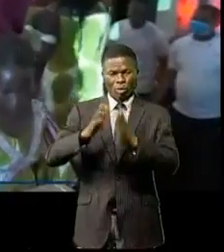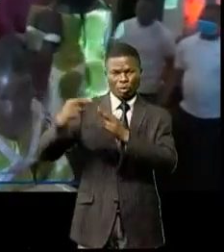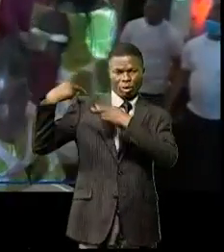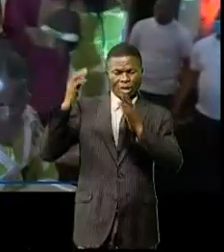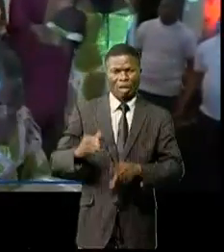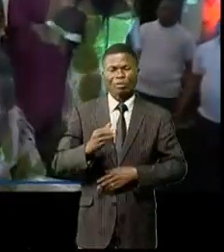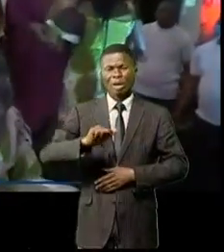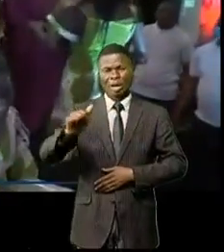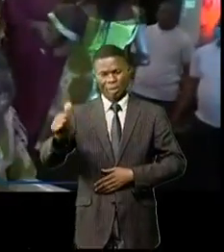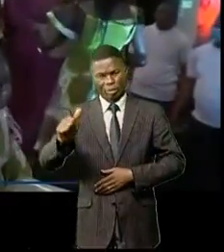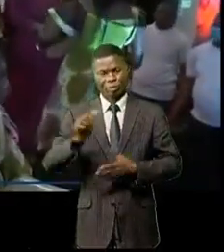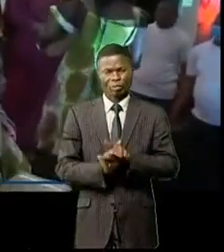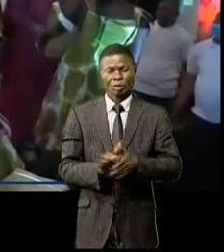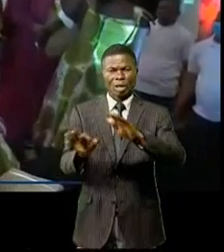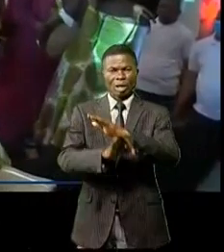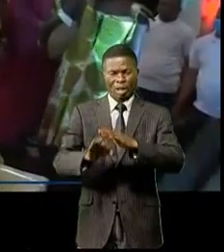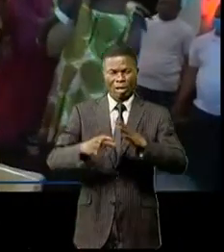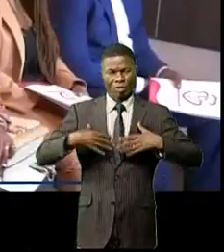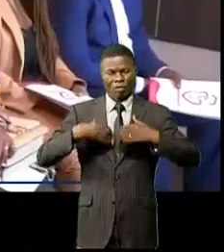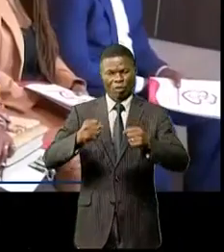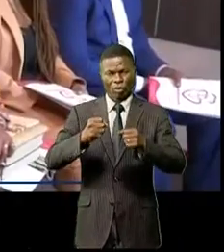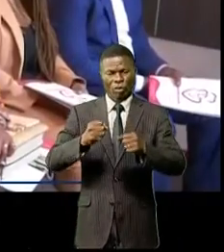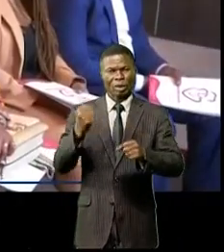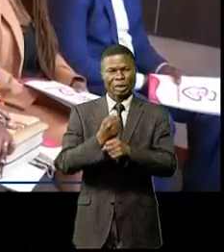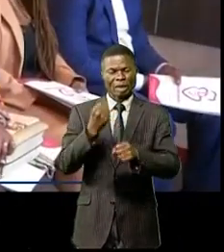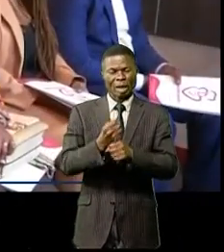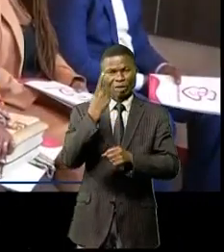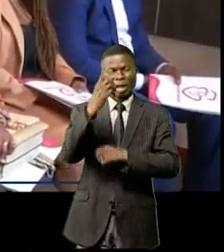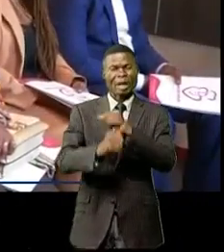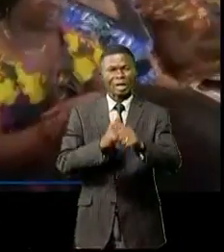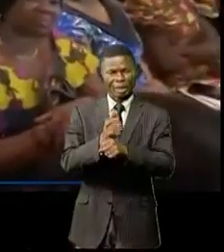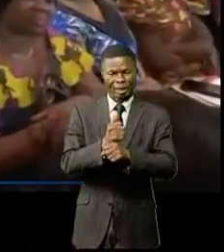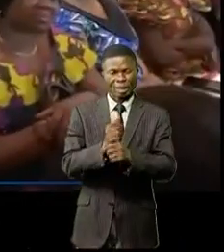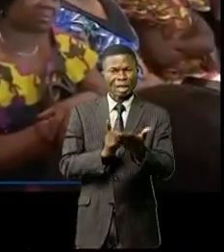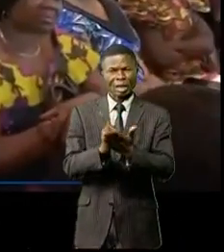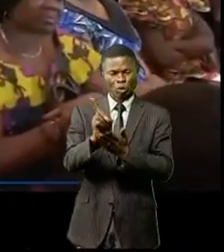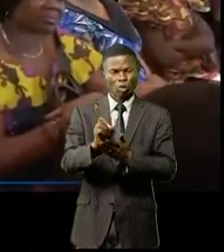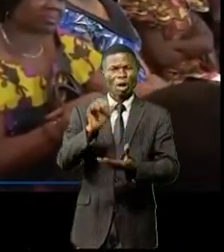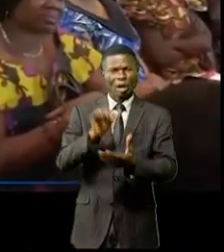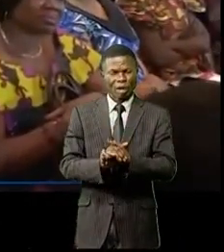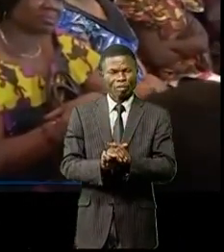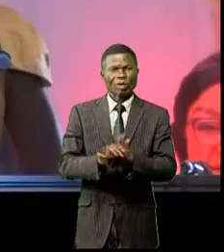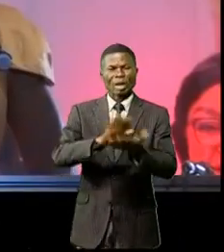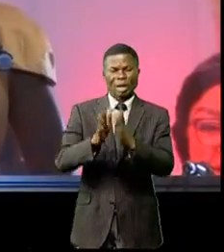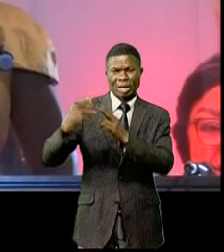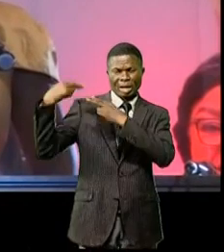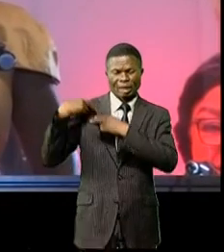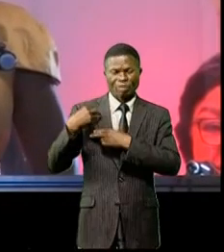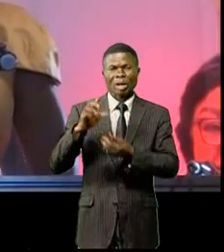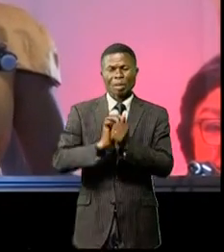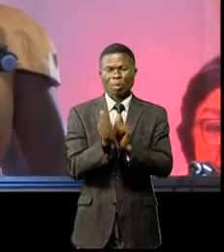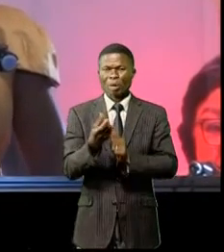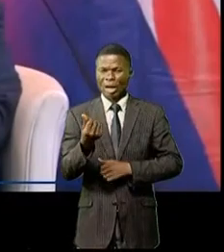financière. La Fondation Gram, qui milite depuis plus d'une année pour les droits de la femme et son autonomisation financière,